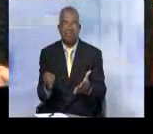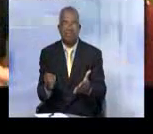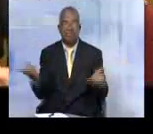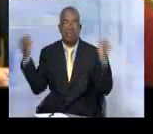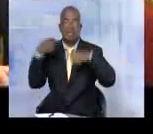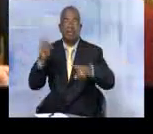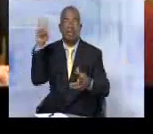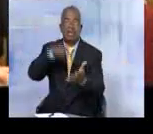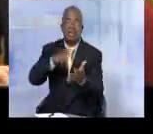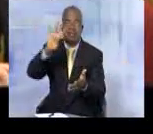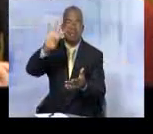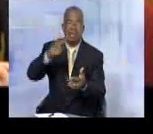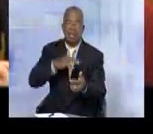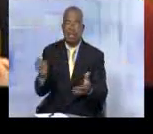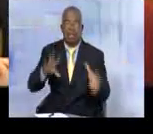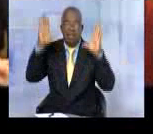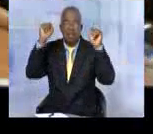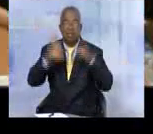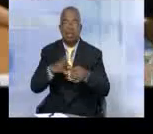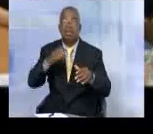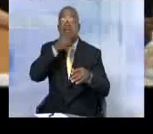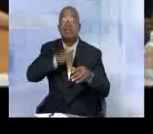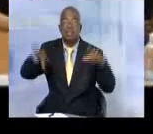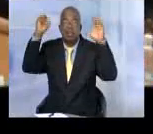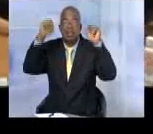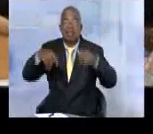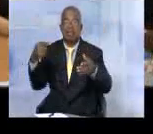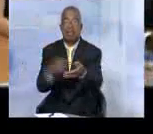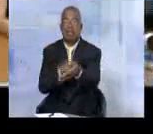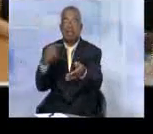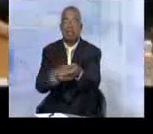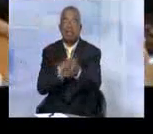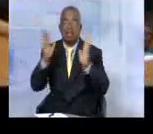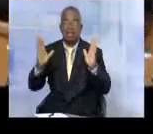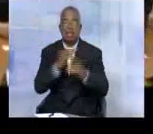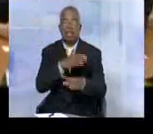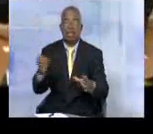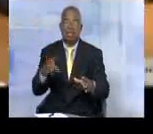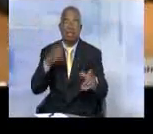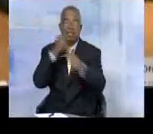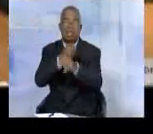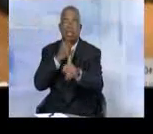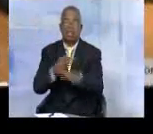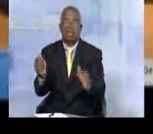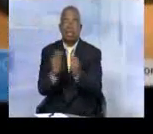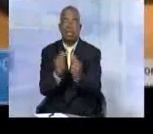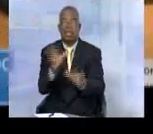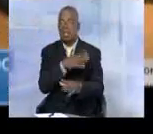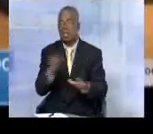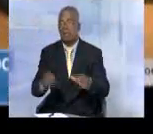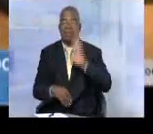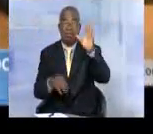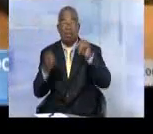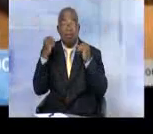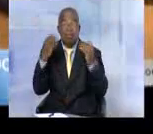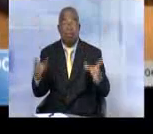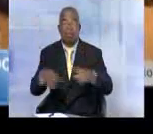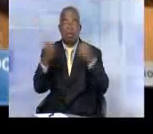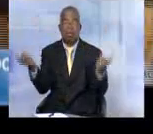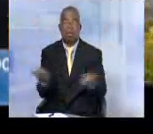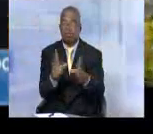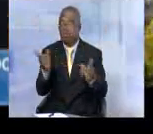Depuis 2004, l'ancien président ghanéen est à la tête de l'ONG internationale Interpeace. Elle travaille avec des partenaires locaux à ramener une paix durable dans des